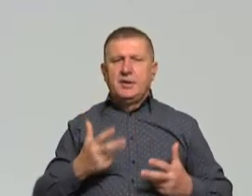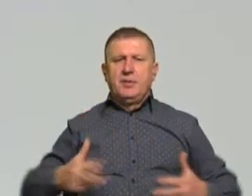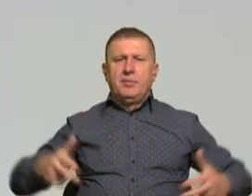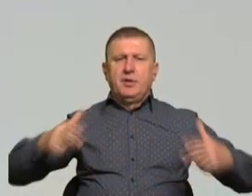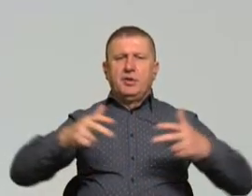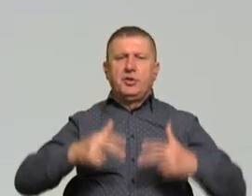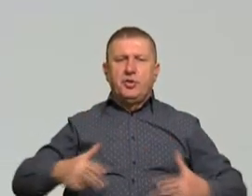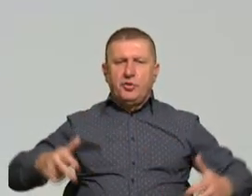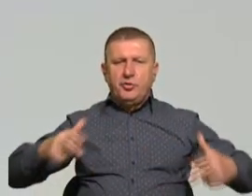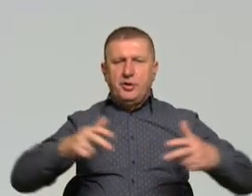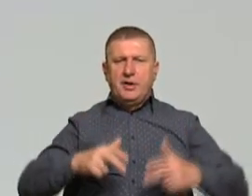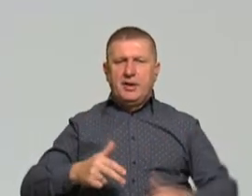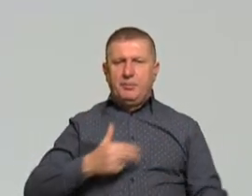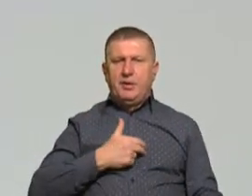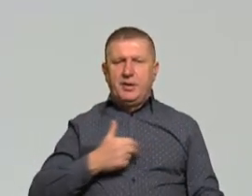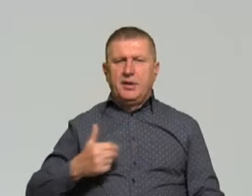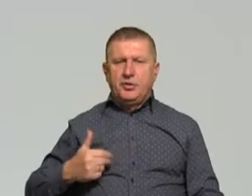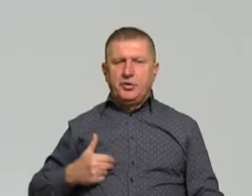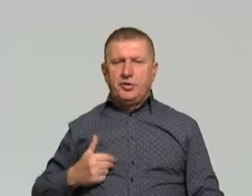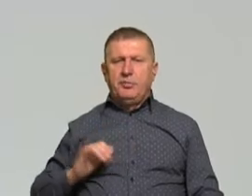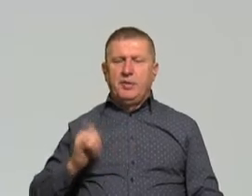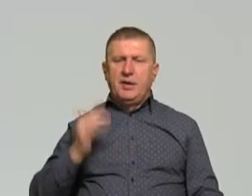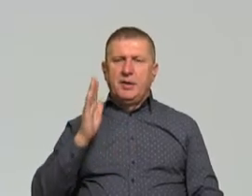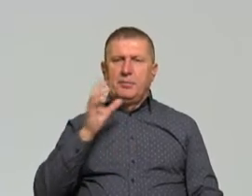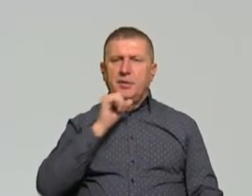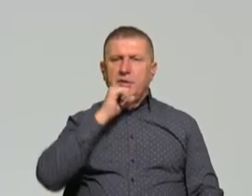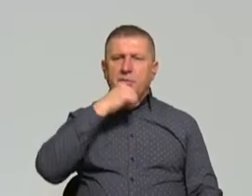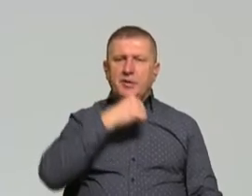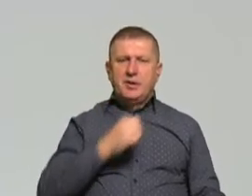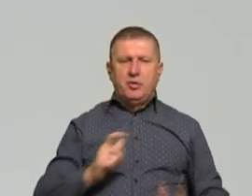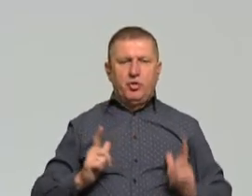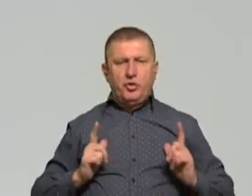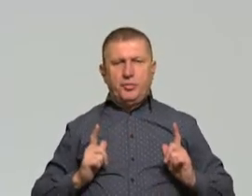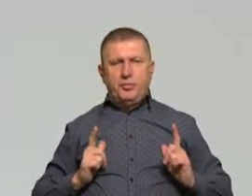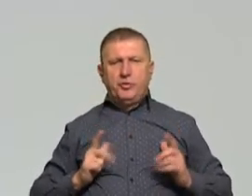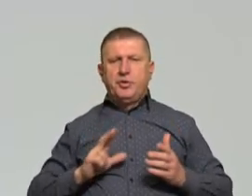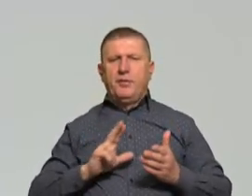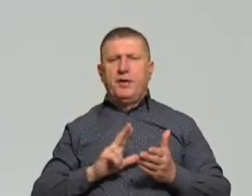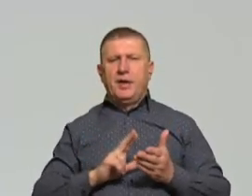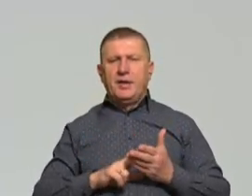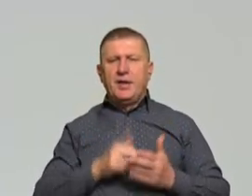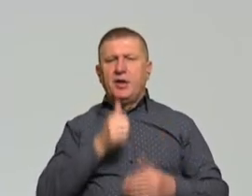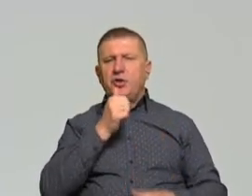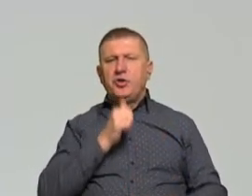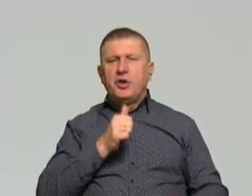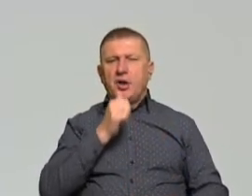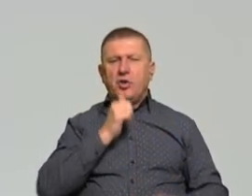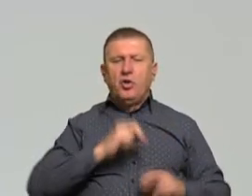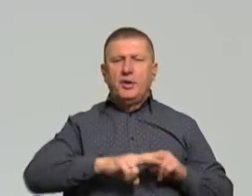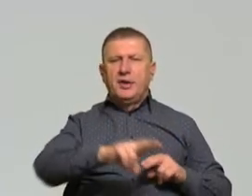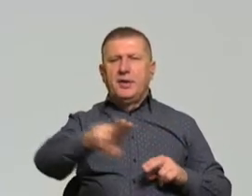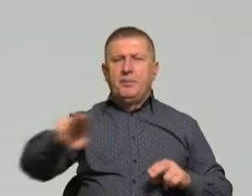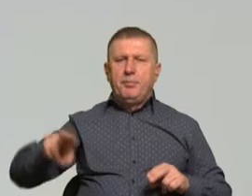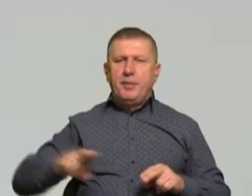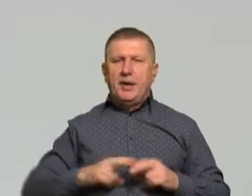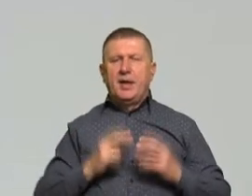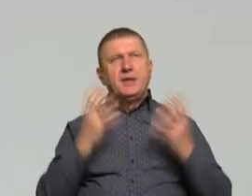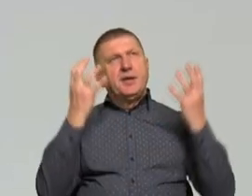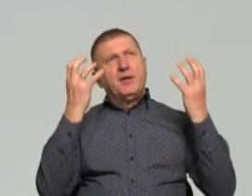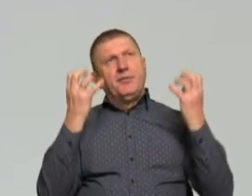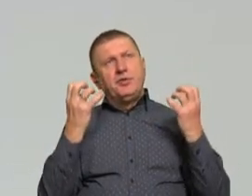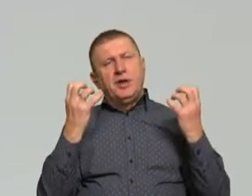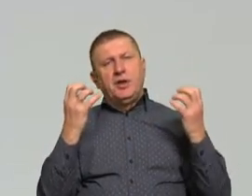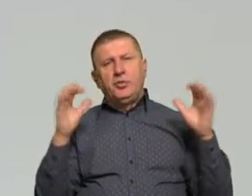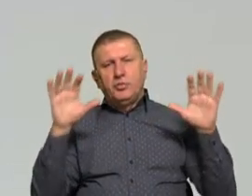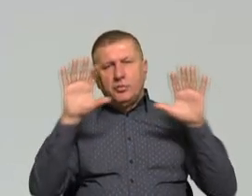i chcemy również, kiedy będziemy starsi, odpoczywać na niebetonowych, ale zielonych placach w cieniu. Chcemy,